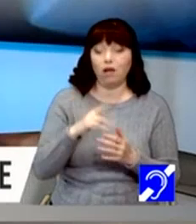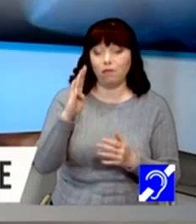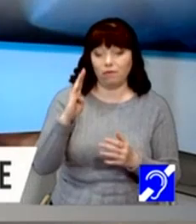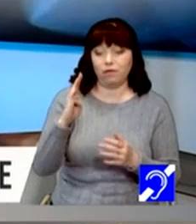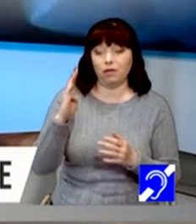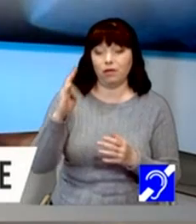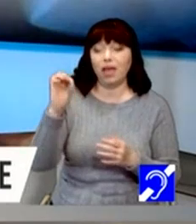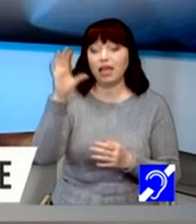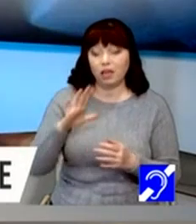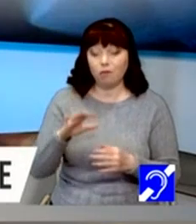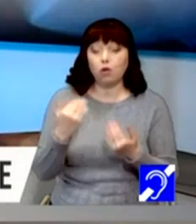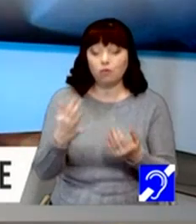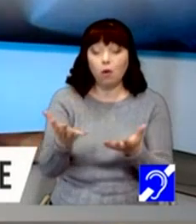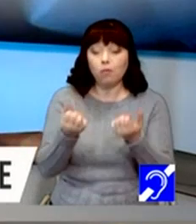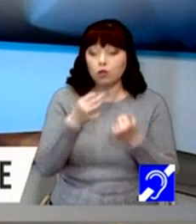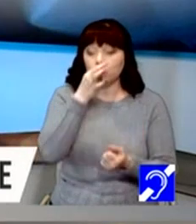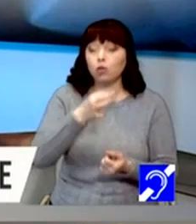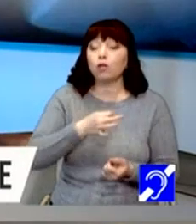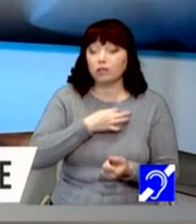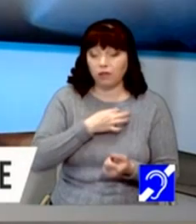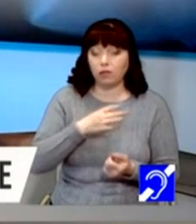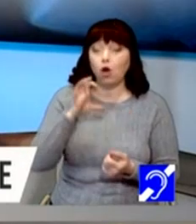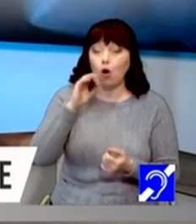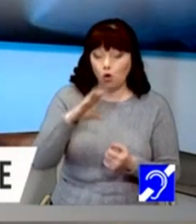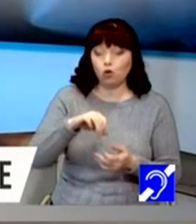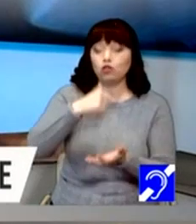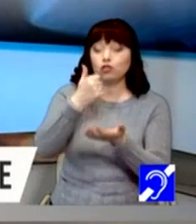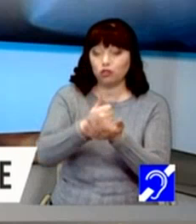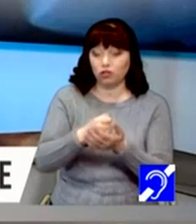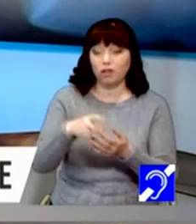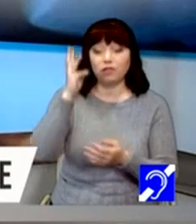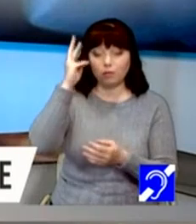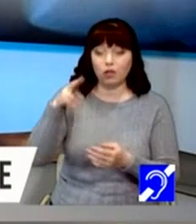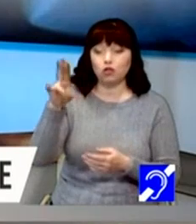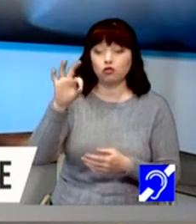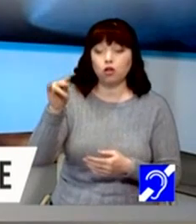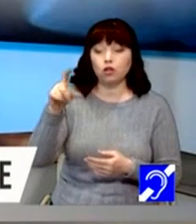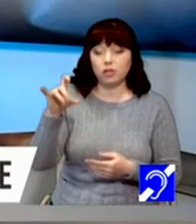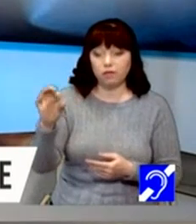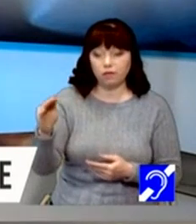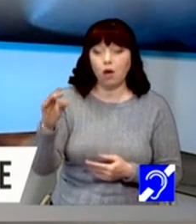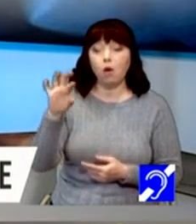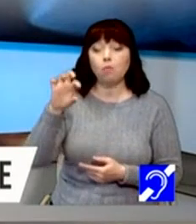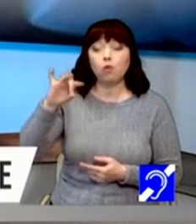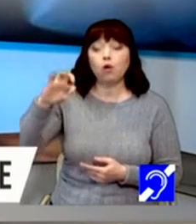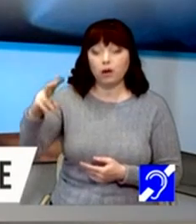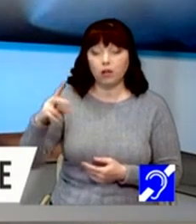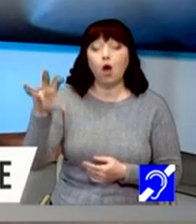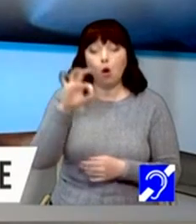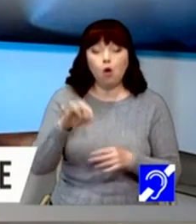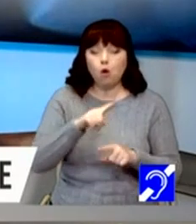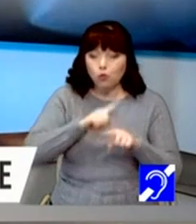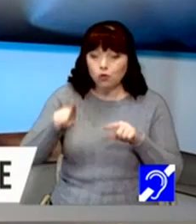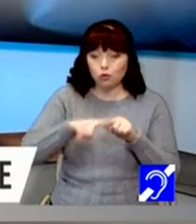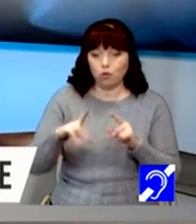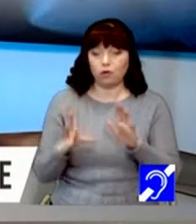tomac spune că a primit astăzi un răspuns din partea șefului diplomației europene îndeosebi oral cu privire la integrarea accelerat are